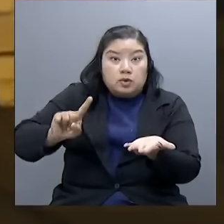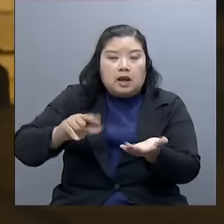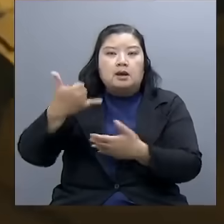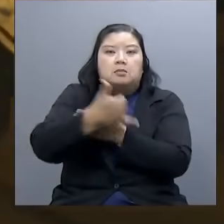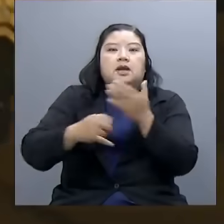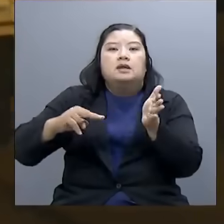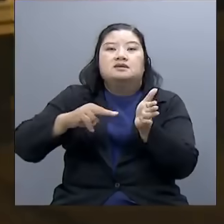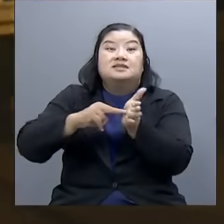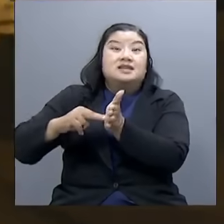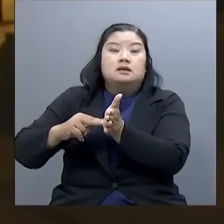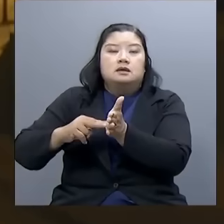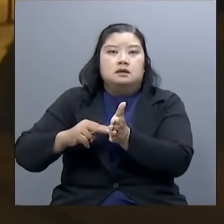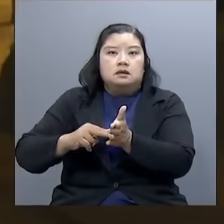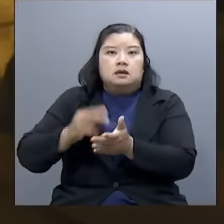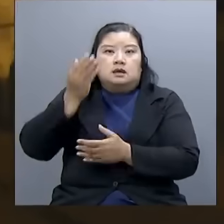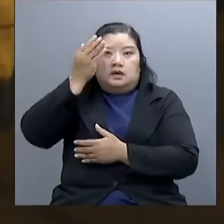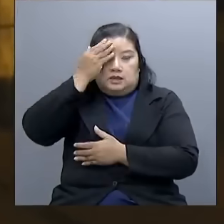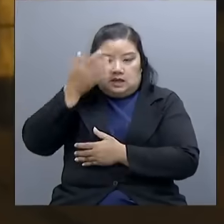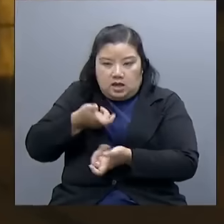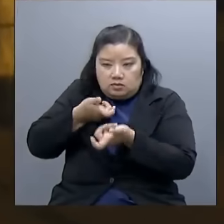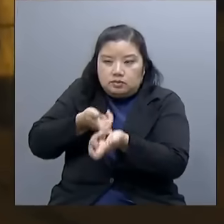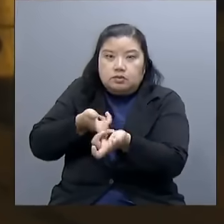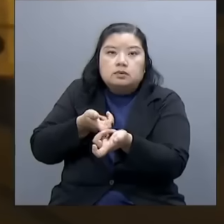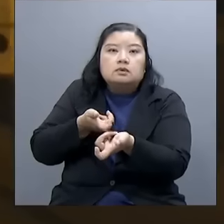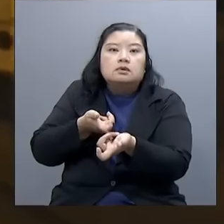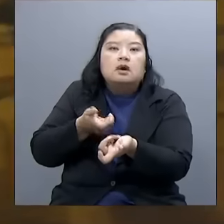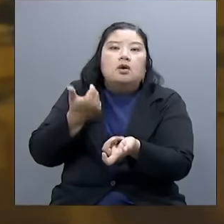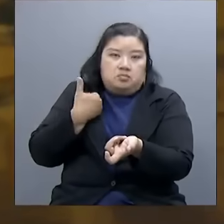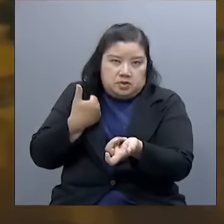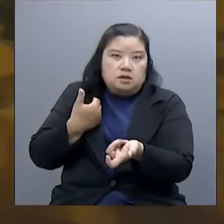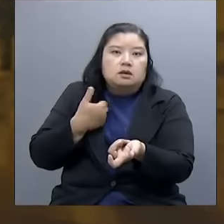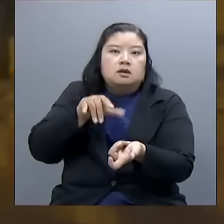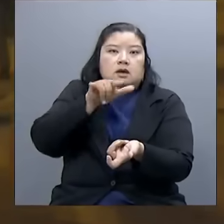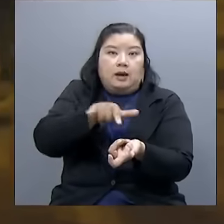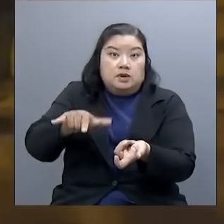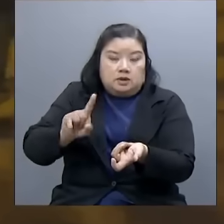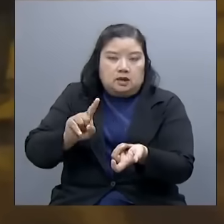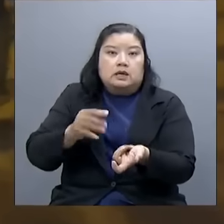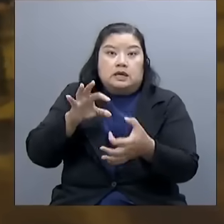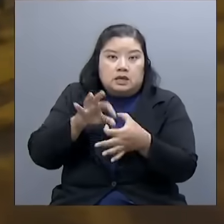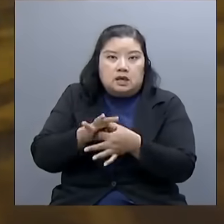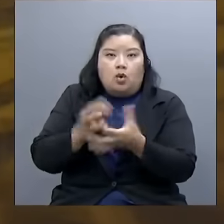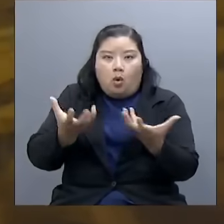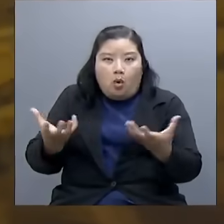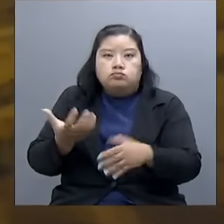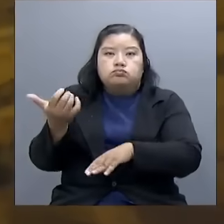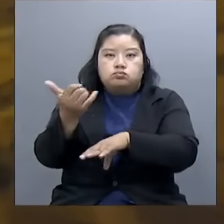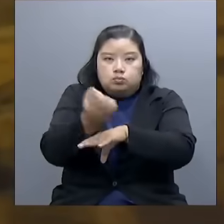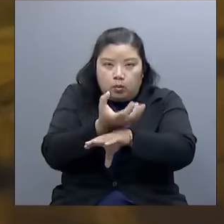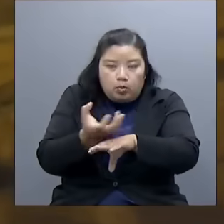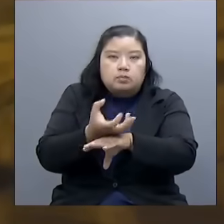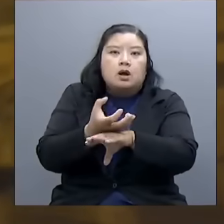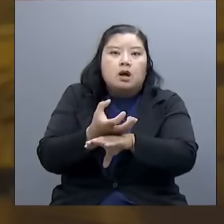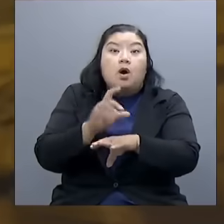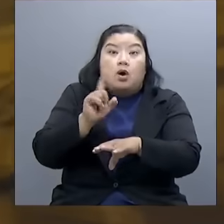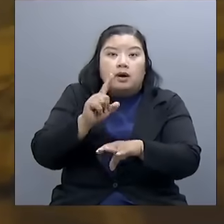ถูกอิสราเอลโจมตีนะคะมีรายงานว่าสนามบินทั้ง2แห่งนี้ถูกใช้เป็นทางผ่านของอาวุธอิหร่านที่จะส่งต่อไปให้กับก